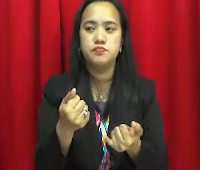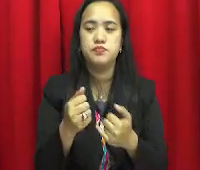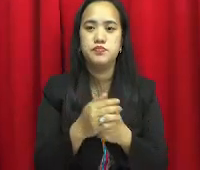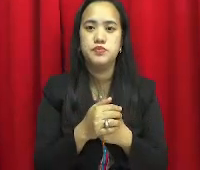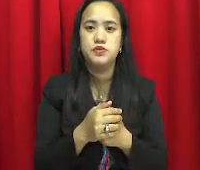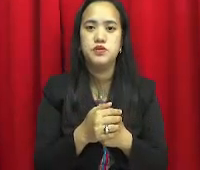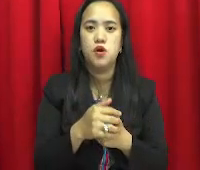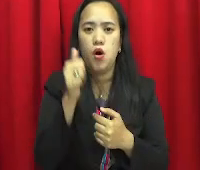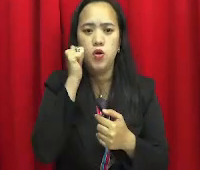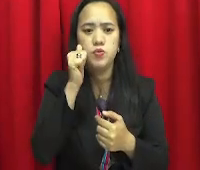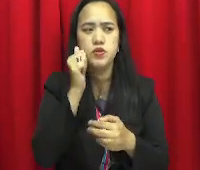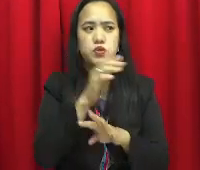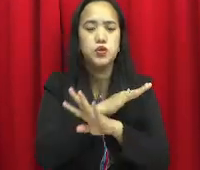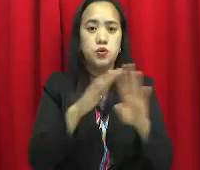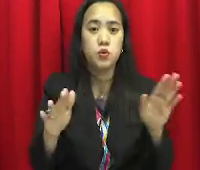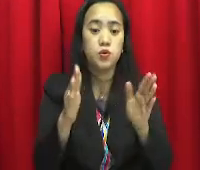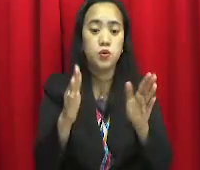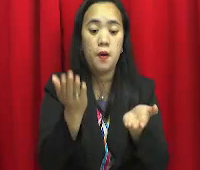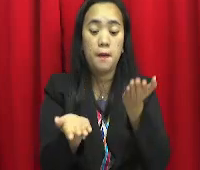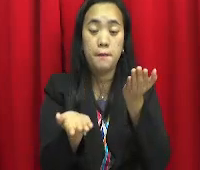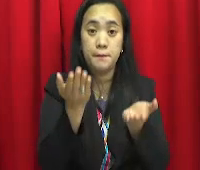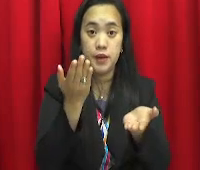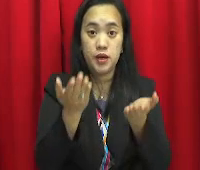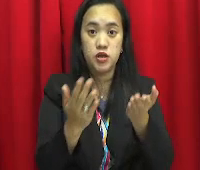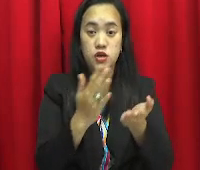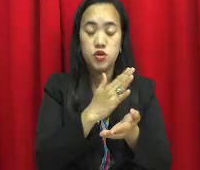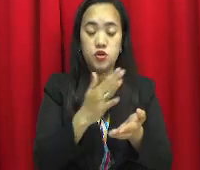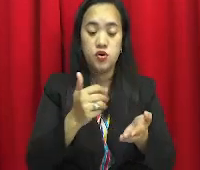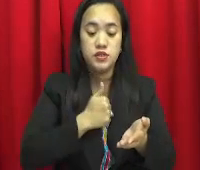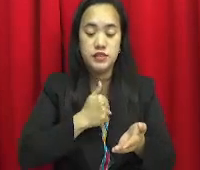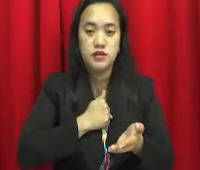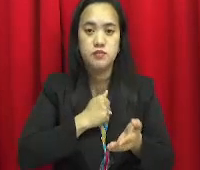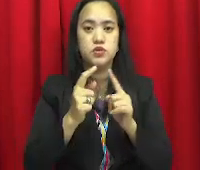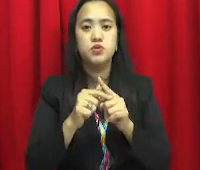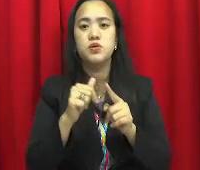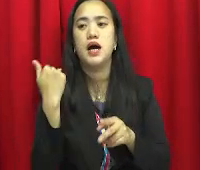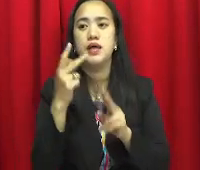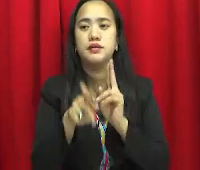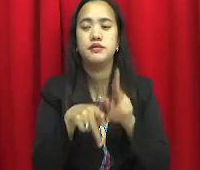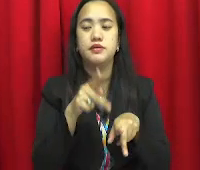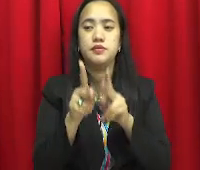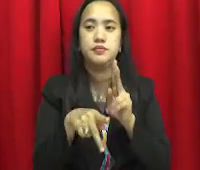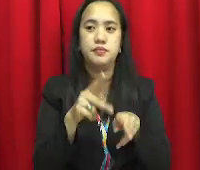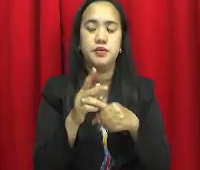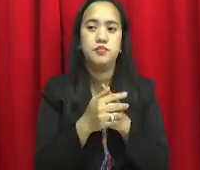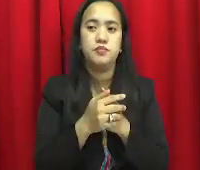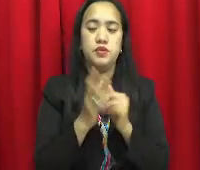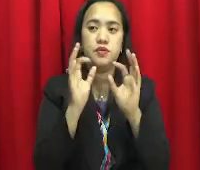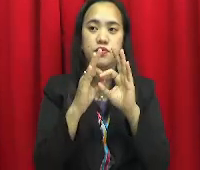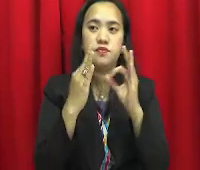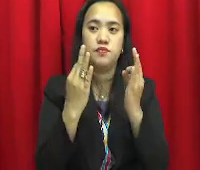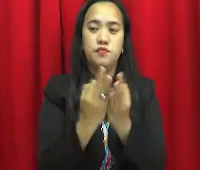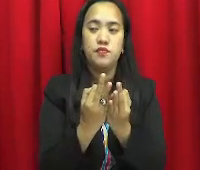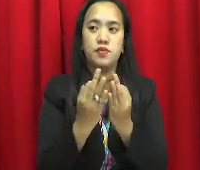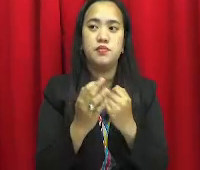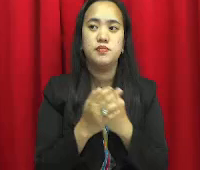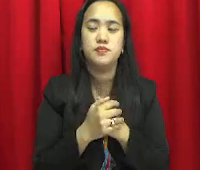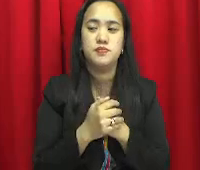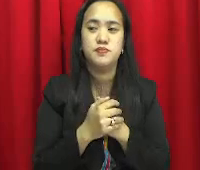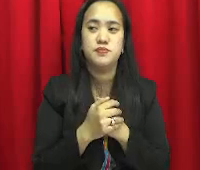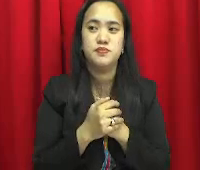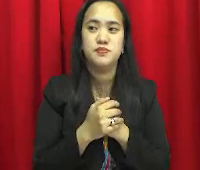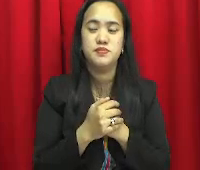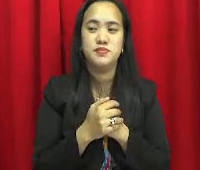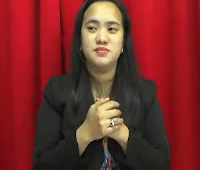comparison talaga. Oo. Magiging, ay, may sasakyan silang malaki. Kailangan ako rin, meron din. Bago yung sasakyan nila, sa amin yung ref nila,